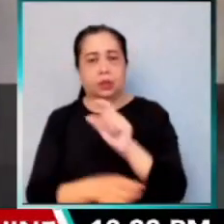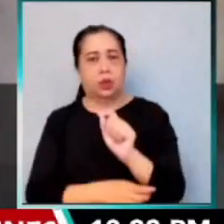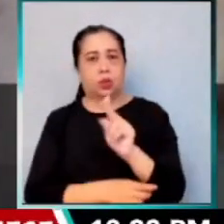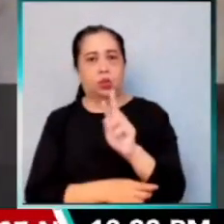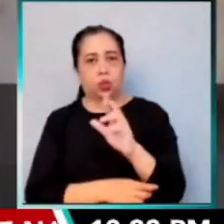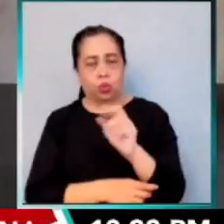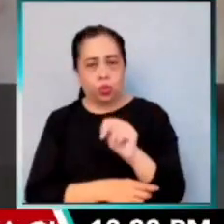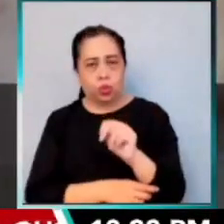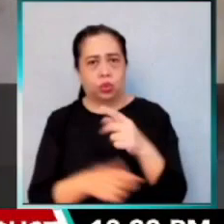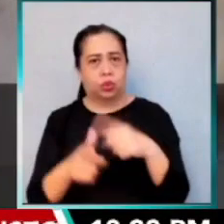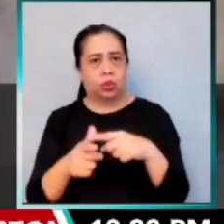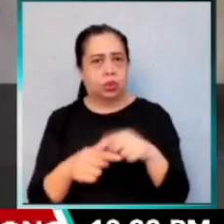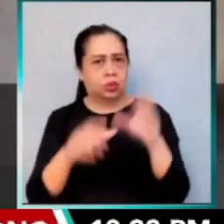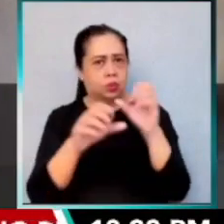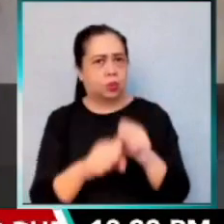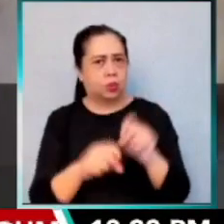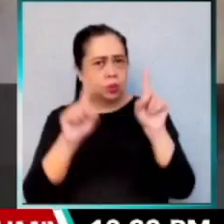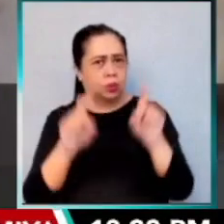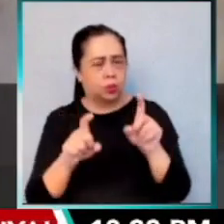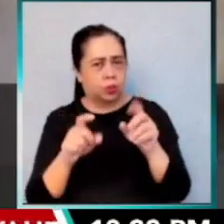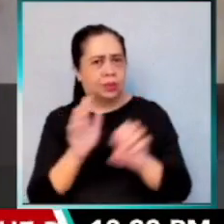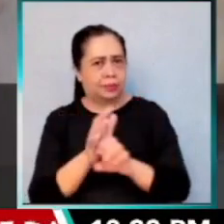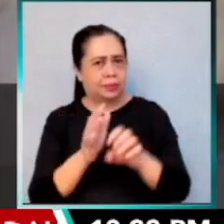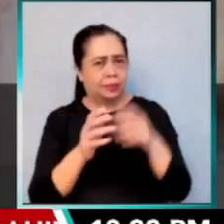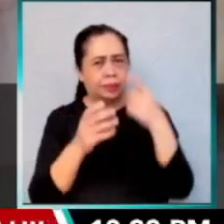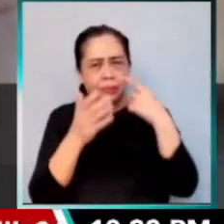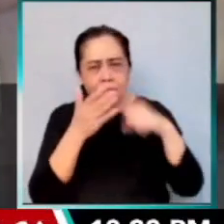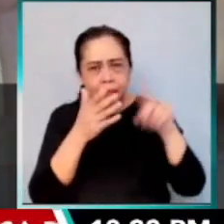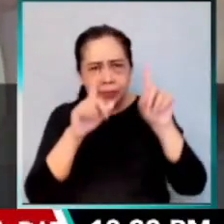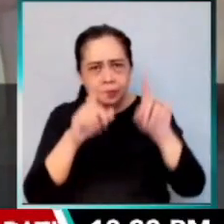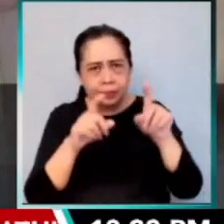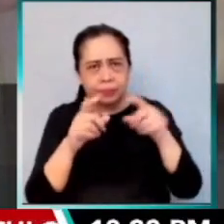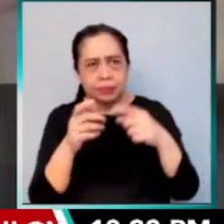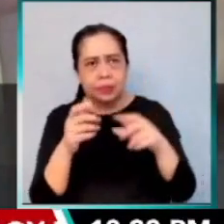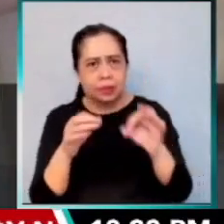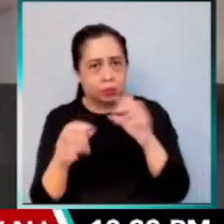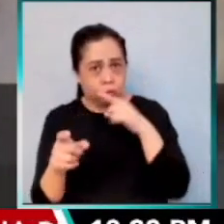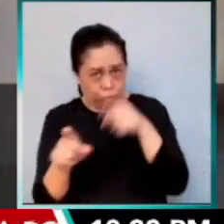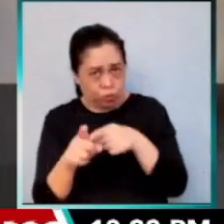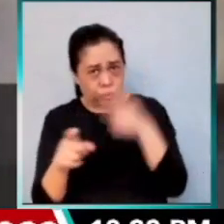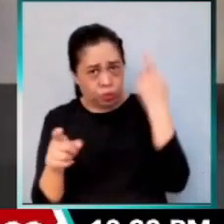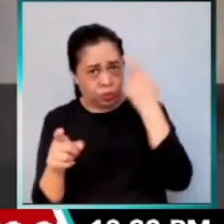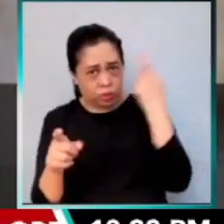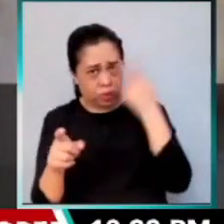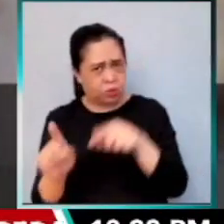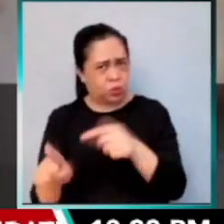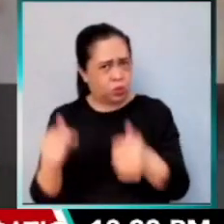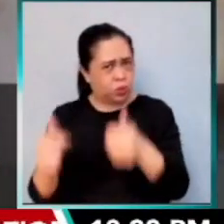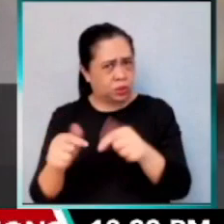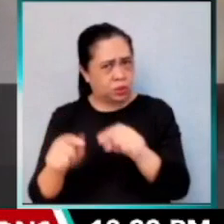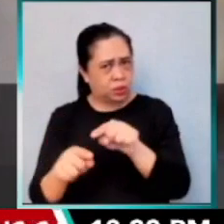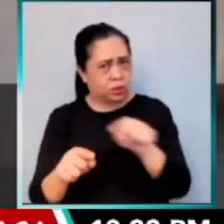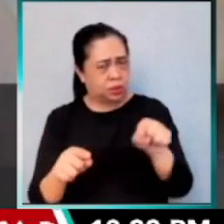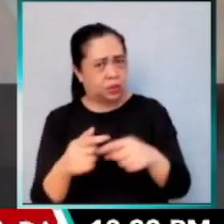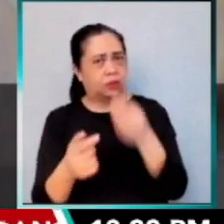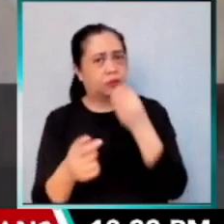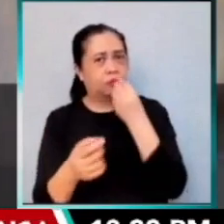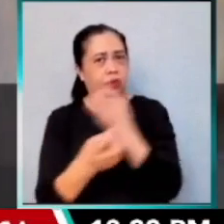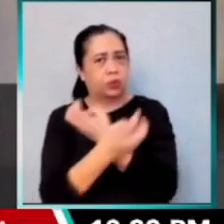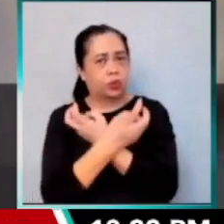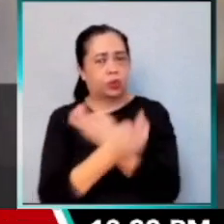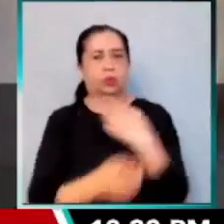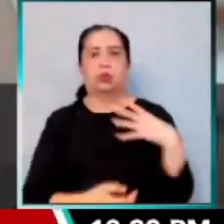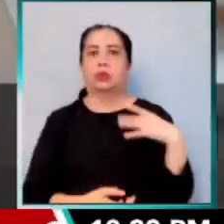kumuha rin kami ng food sample para ma-determine kung yun talaga yung, kung alin yung cause ng food poisoning. Iniintay pa po natin